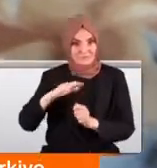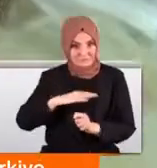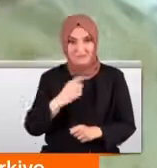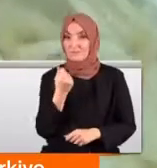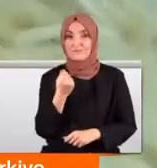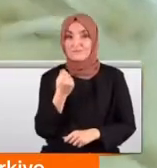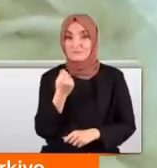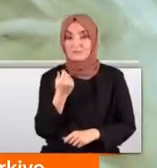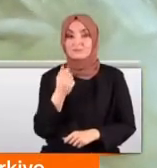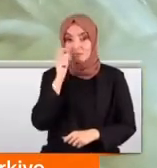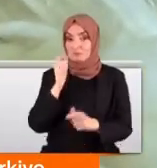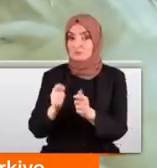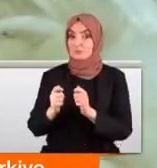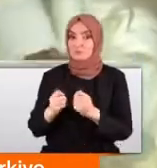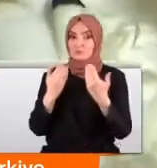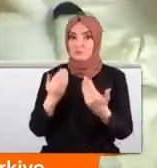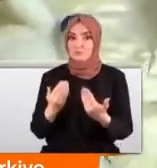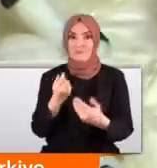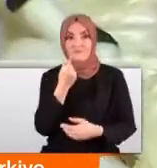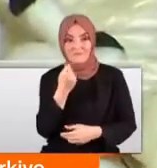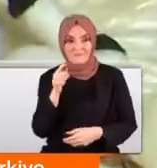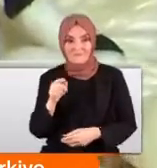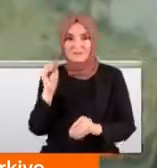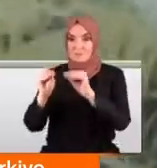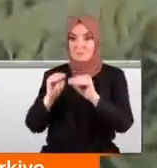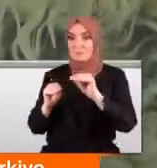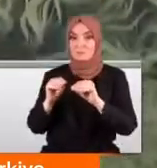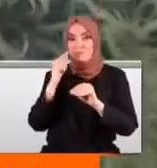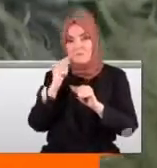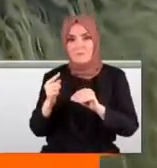reborn bebeklerin fiyatı kullanılan süslemeye göre 4.000 ila